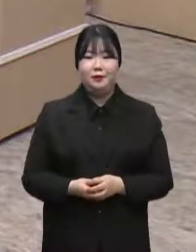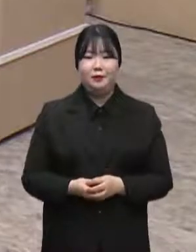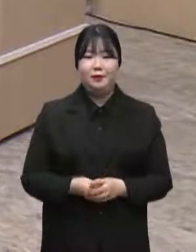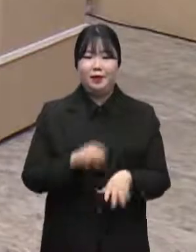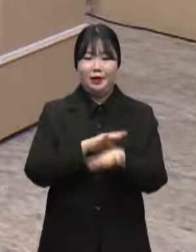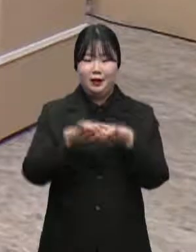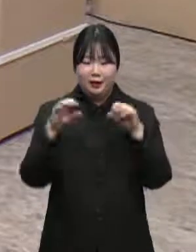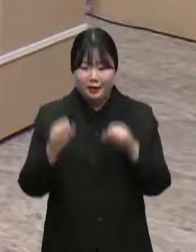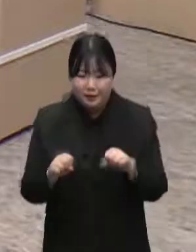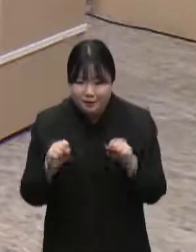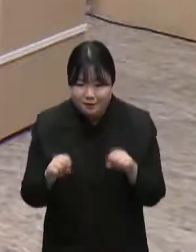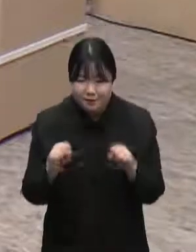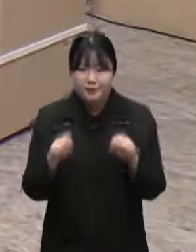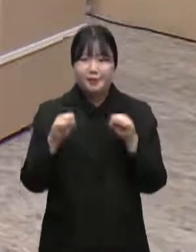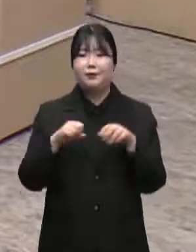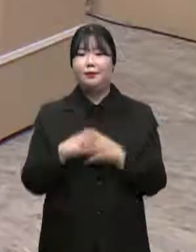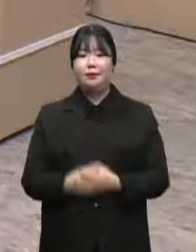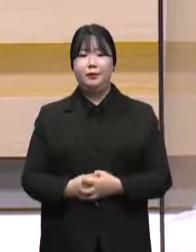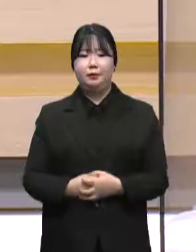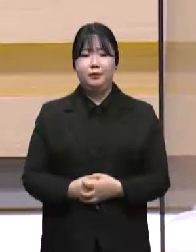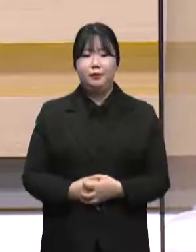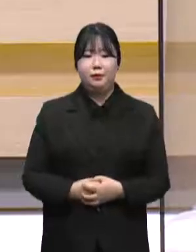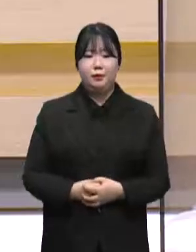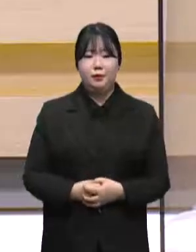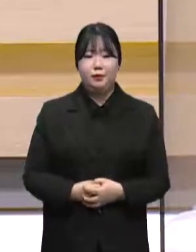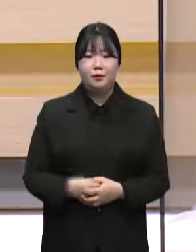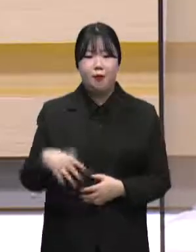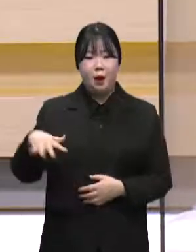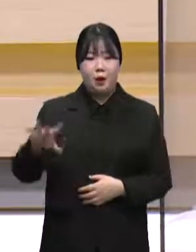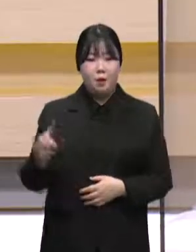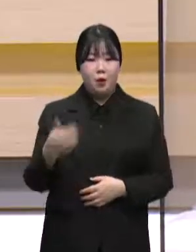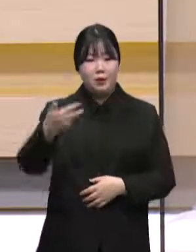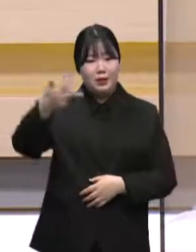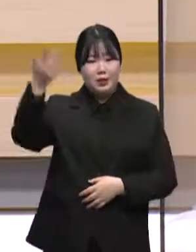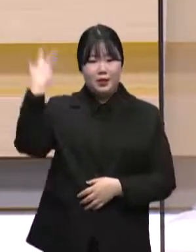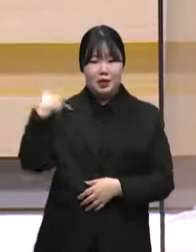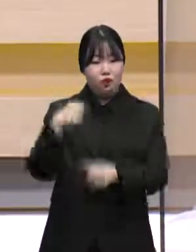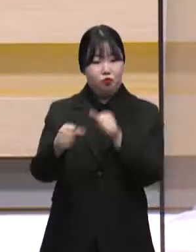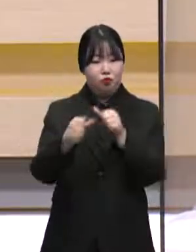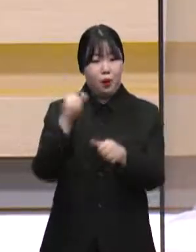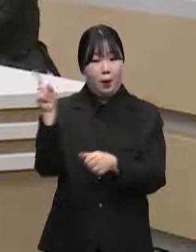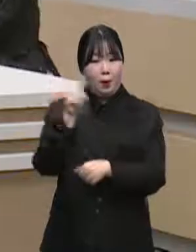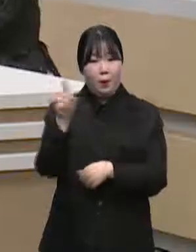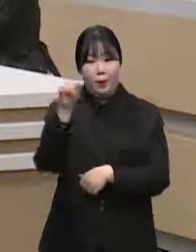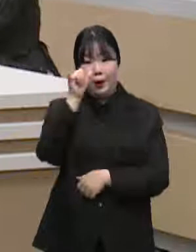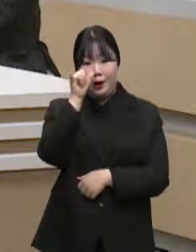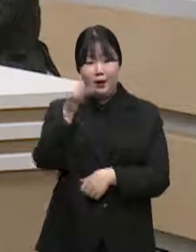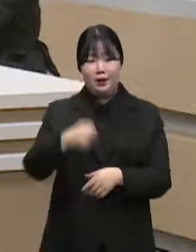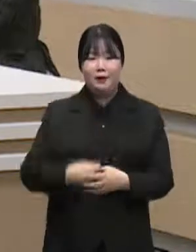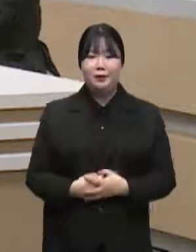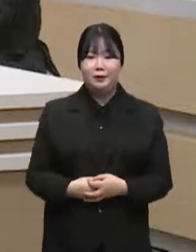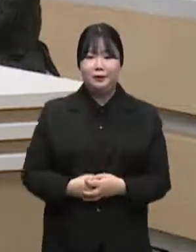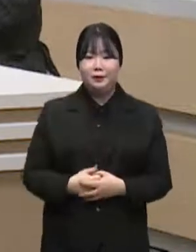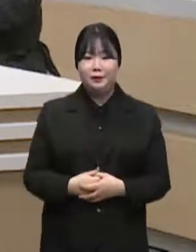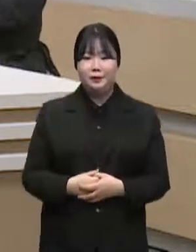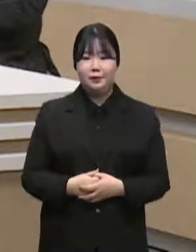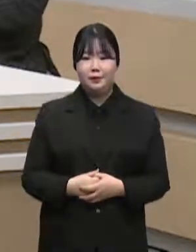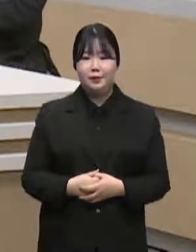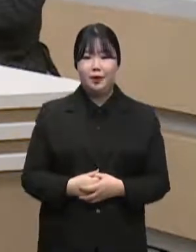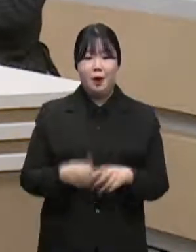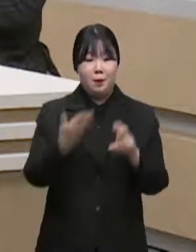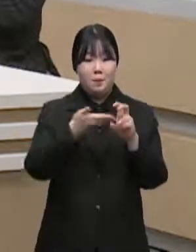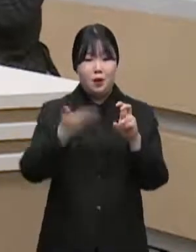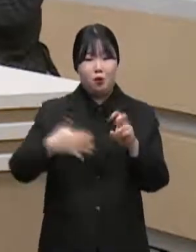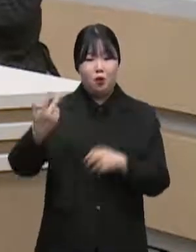있습니다 안녕하세요 안녕하세요 네 우선 지난 주 있었던 소식 번져 들어보겠습니다 어떤 소식 준비돼 있나요 예 저희 b